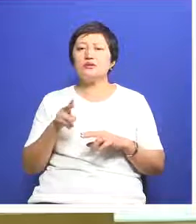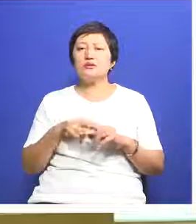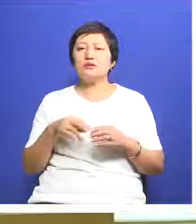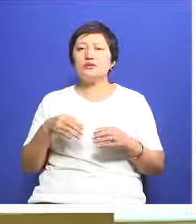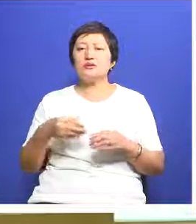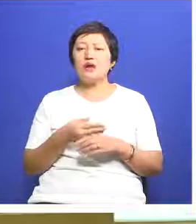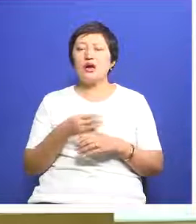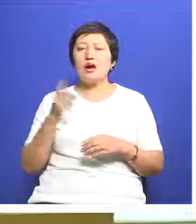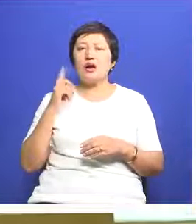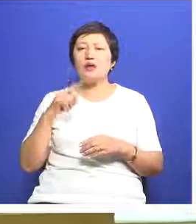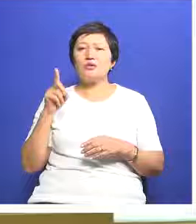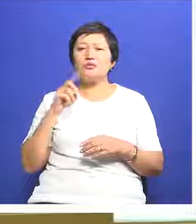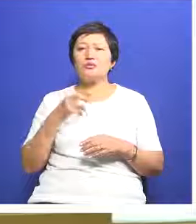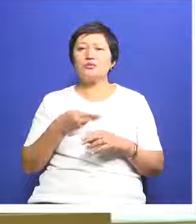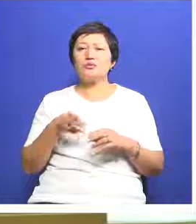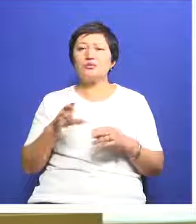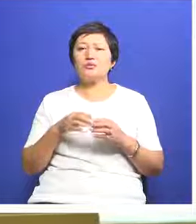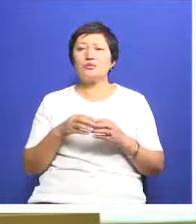Одан жаңа